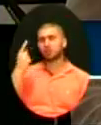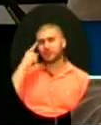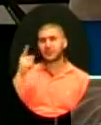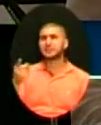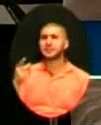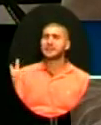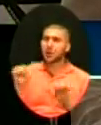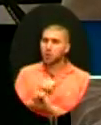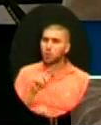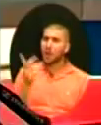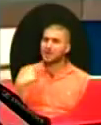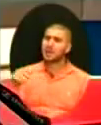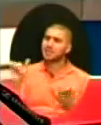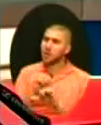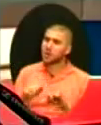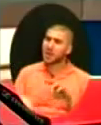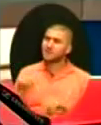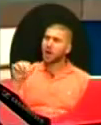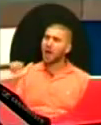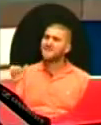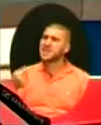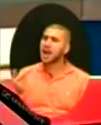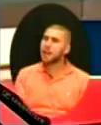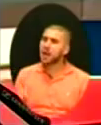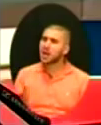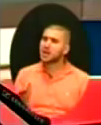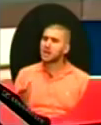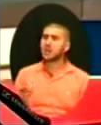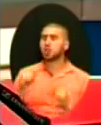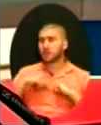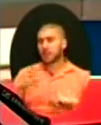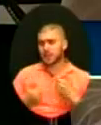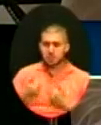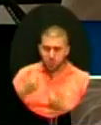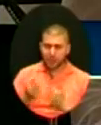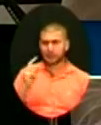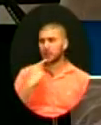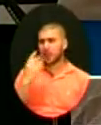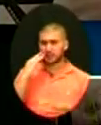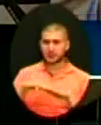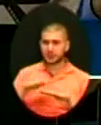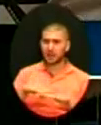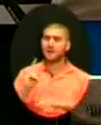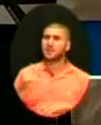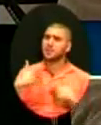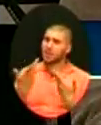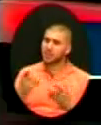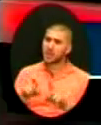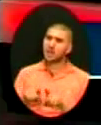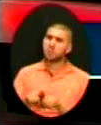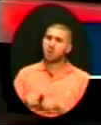הייתה טעות. אז לכן אני שואלת, אולי זו הייתה טעות בכלל לבחור באבי גברי לראש לשברת ההתמודדת מולו, צריך להזכיר את העניין הזה, אבל נתת לו